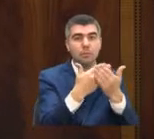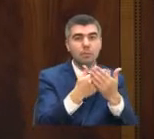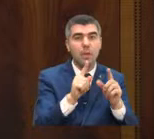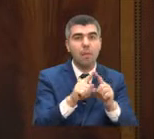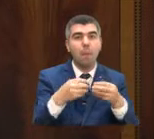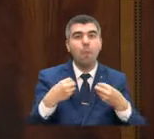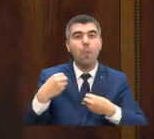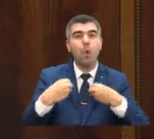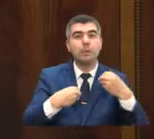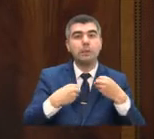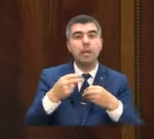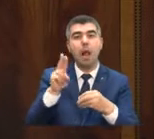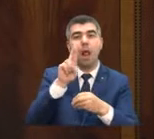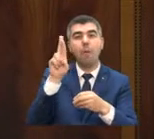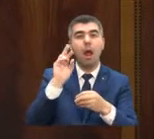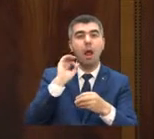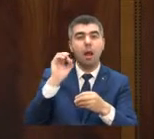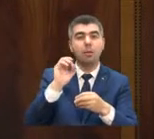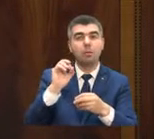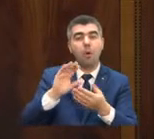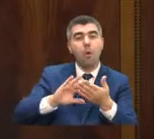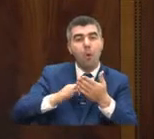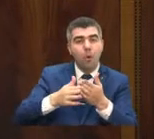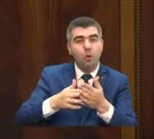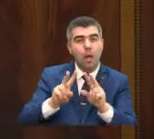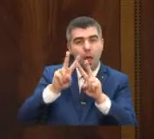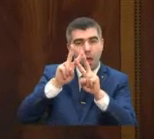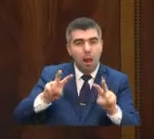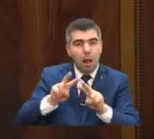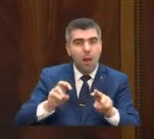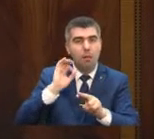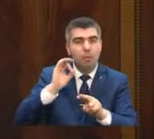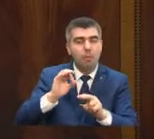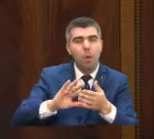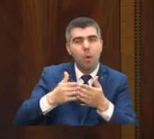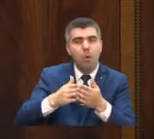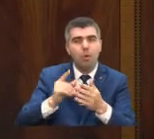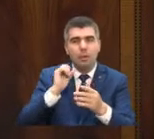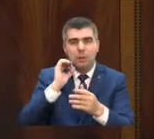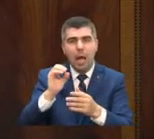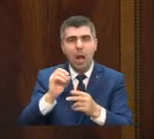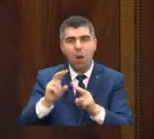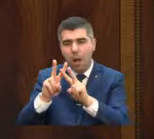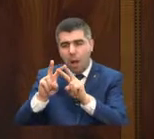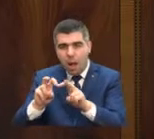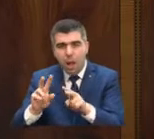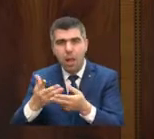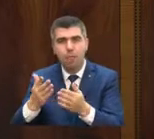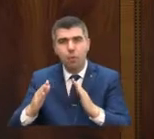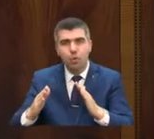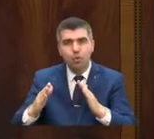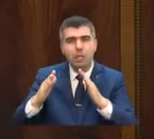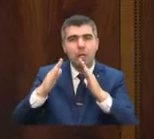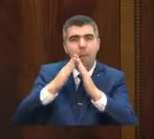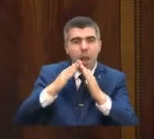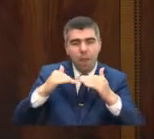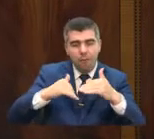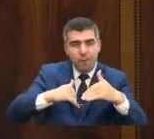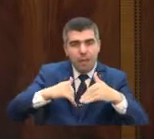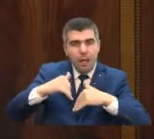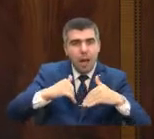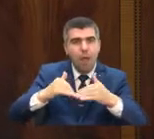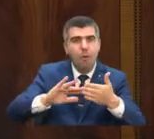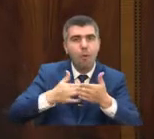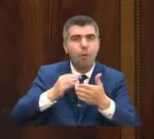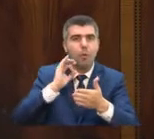التراب الوطني، الذي استحضر في أبحاثه وتحرياته كل المسارات والفرضيات الممكنة والمحتملة بما فيها فرضية